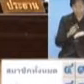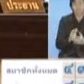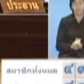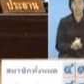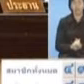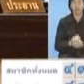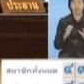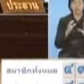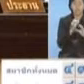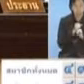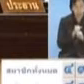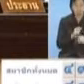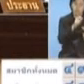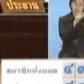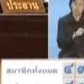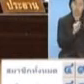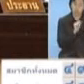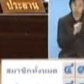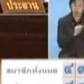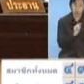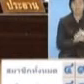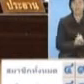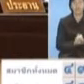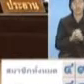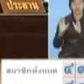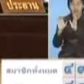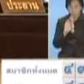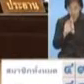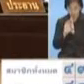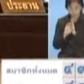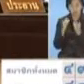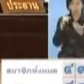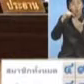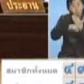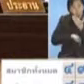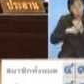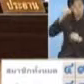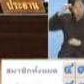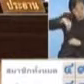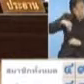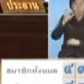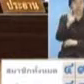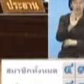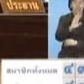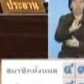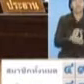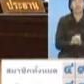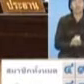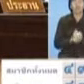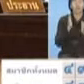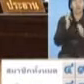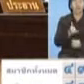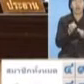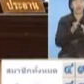ไปสรุปว่าบุคคลนะครับประกอบกับภาพถ่ายว่าทุจริตเนี่ยไม่ได้นะครับเพราะเขาไม่มีโอก